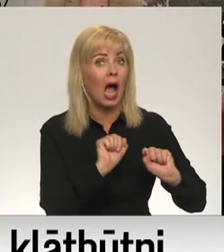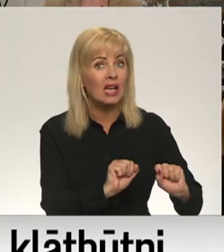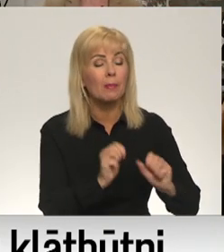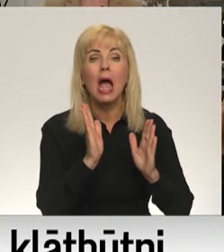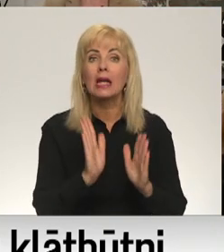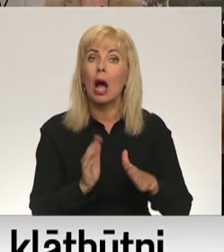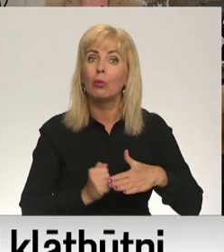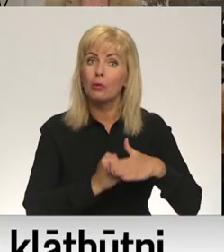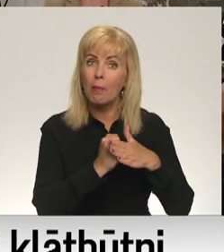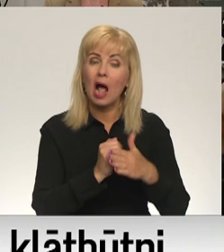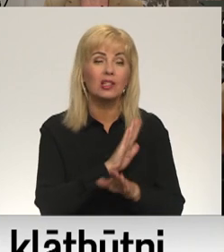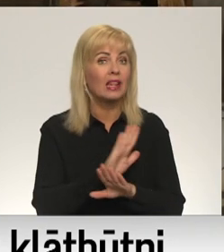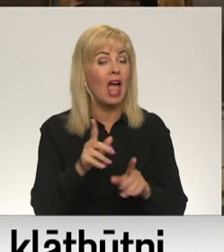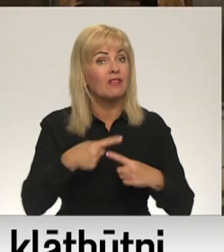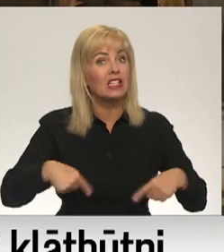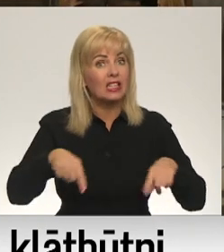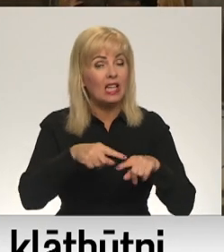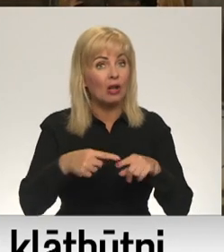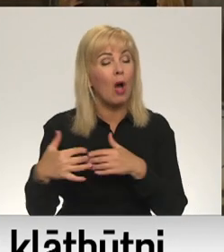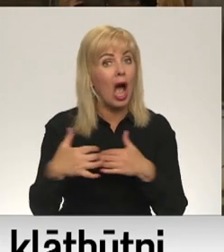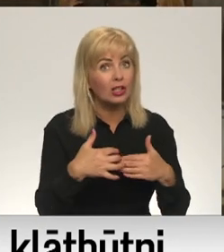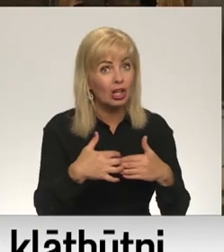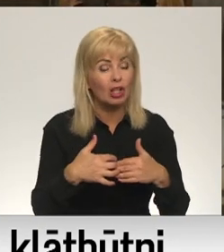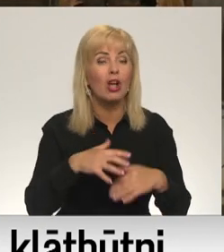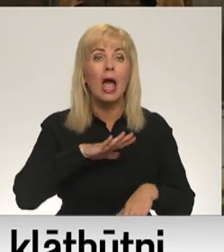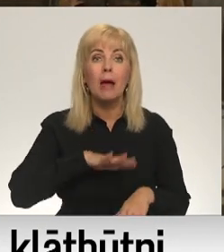jābūt balstītai nevis uz teritorijas atkarošanu